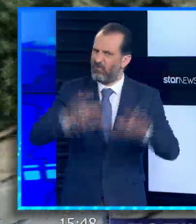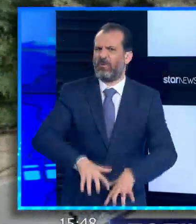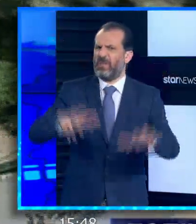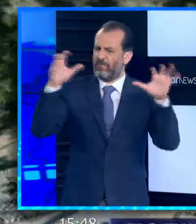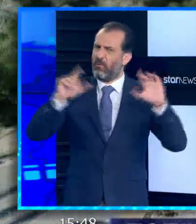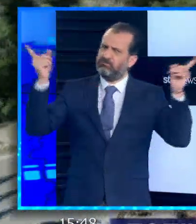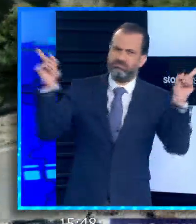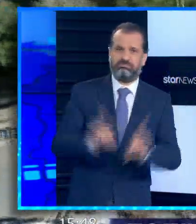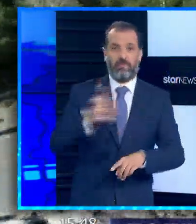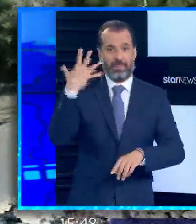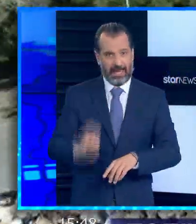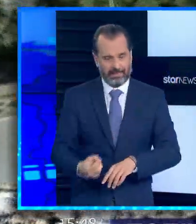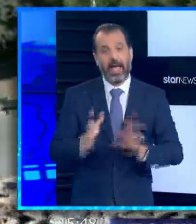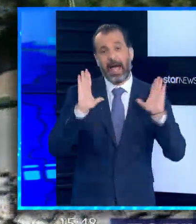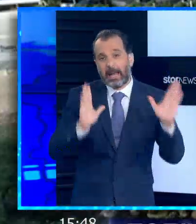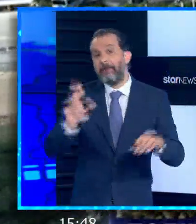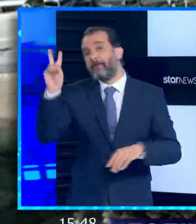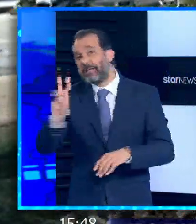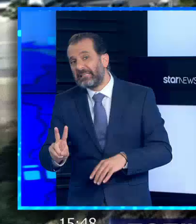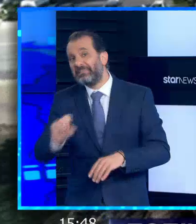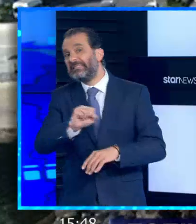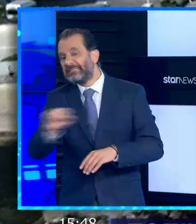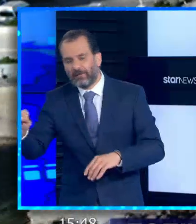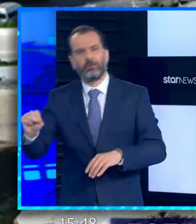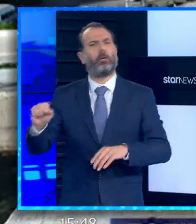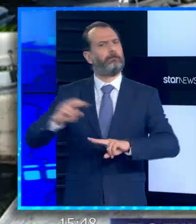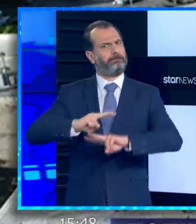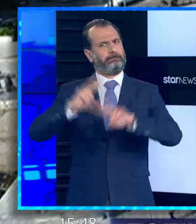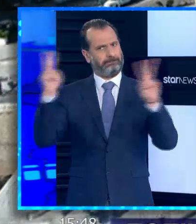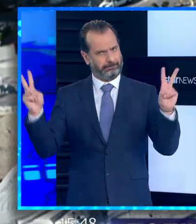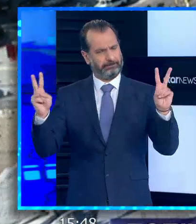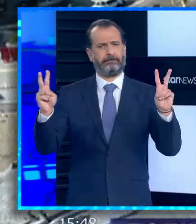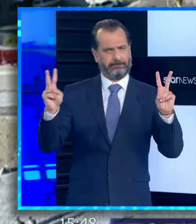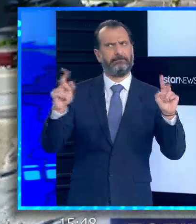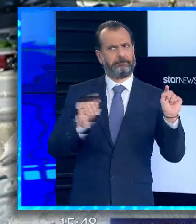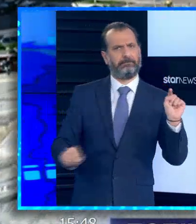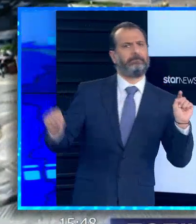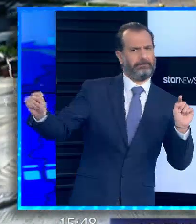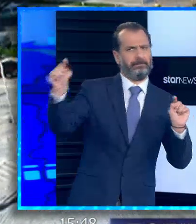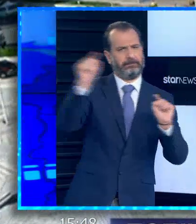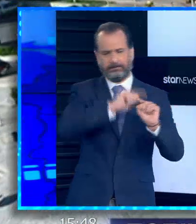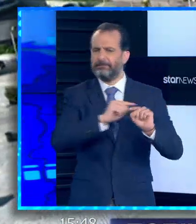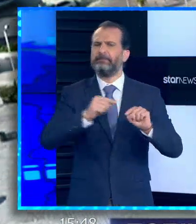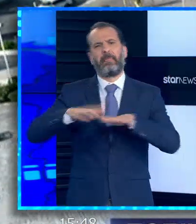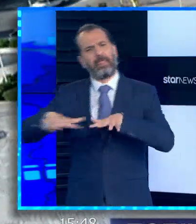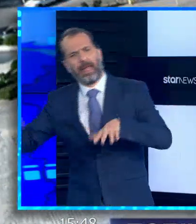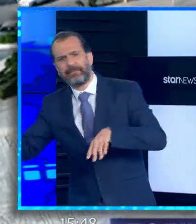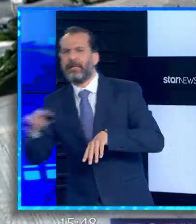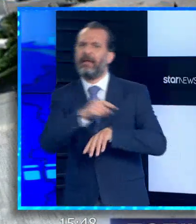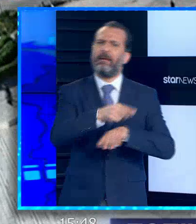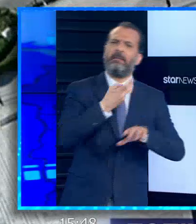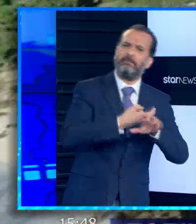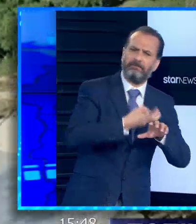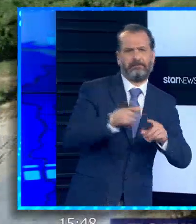ισχυρές. Ωστόσο, την Παρασκευή και το Σάββατο ο καιρός σε γενικές γραμμές θα είναι βελτιωμένος σε στεριά και σε θάλασσα. Οπότε, όσοι